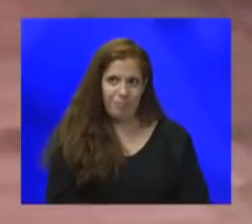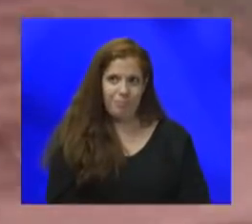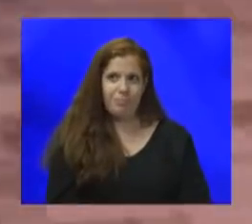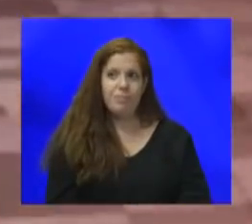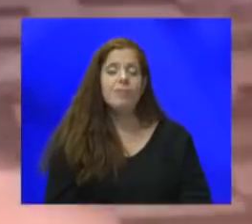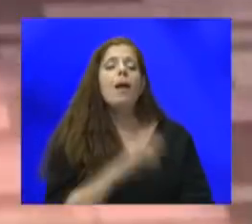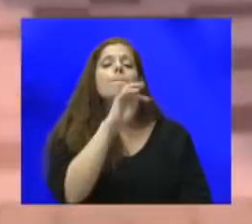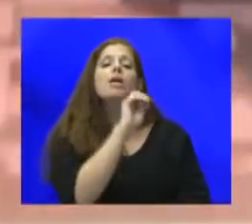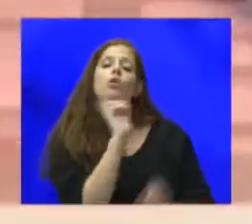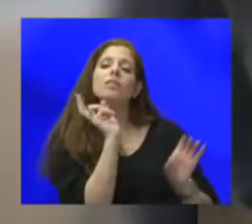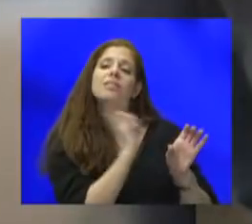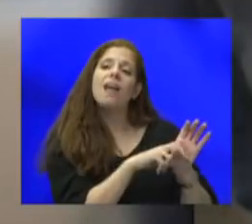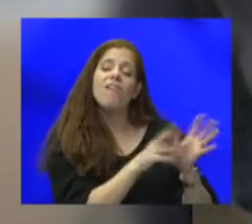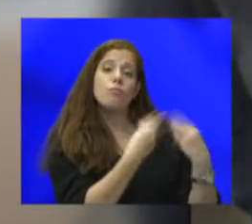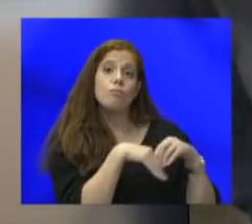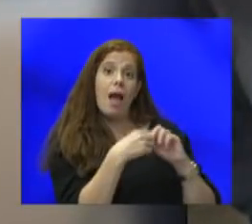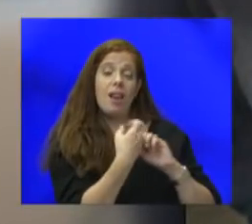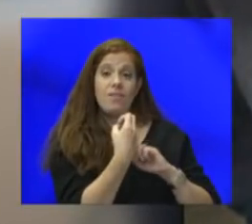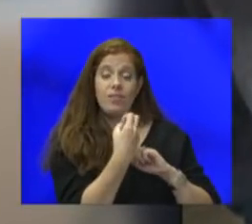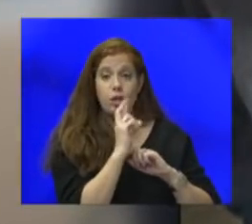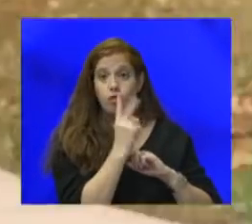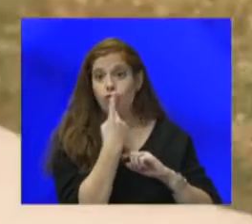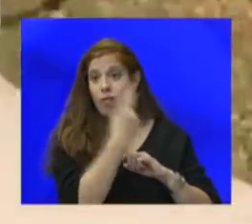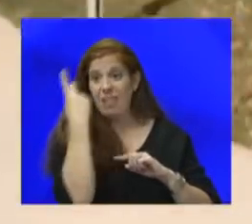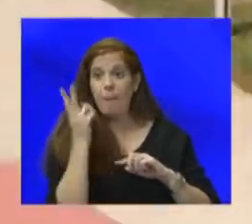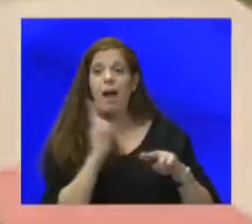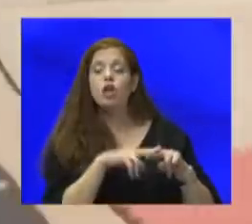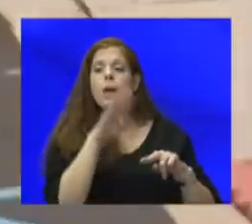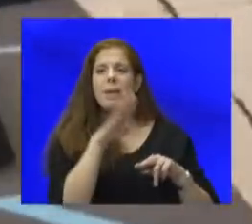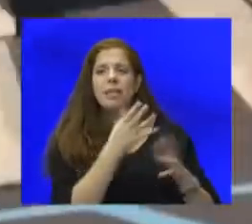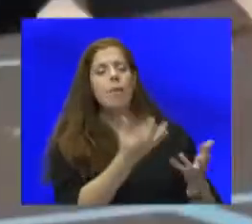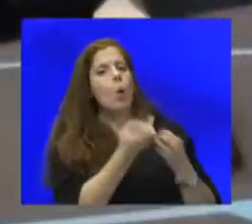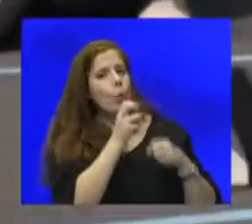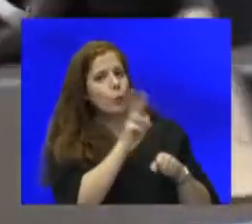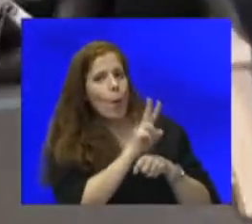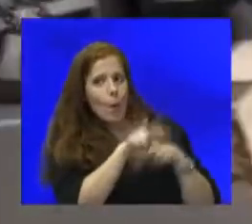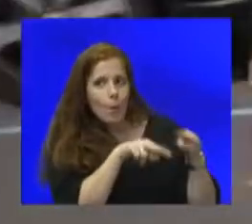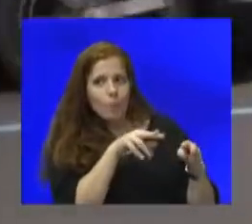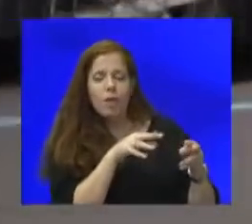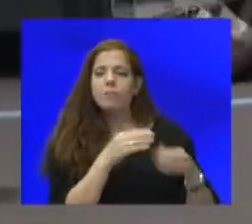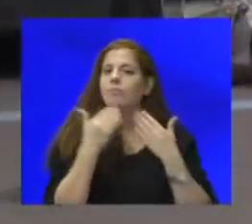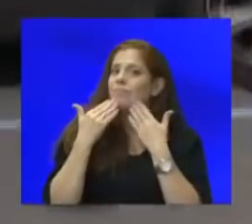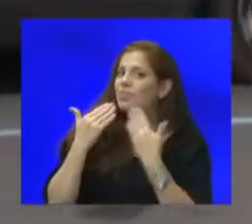מייג'ור הצטרף למשפחה לפני כשנתיים אחרי שהביידנים לקחו אותו לאומנה. Thank you very much. Thank you.